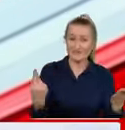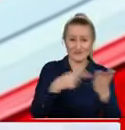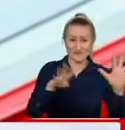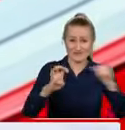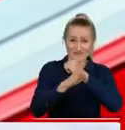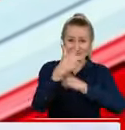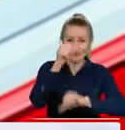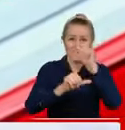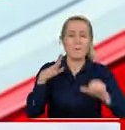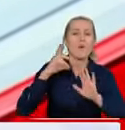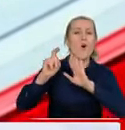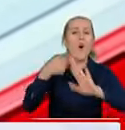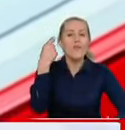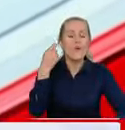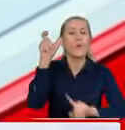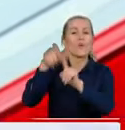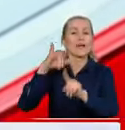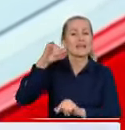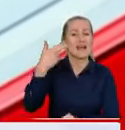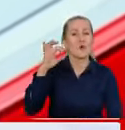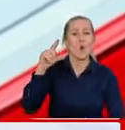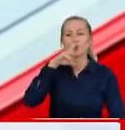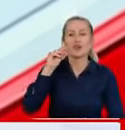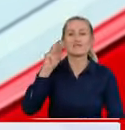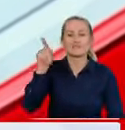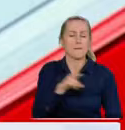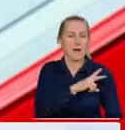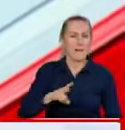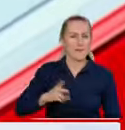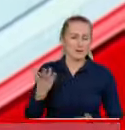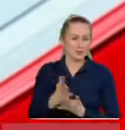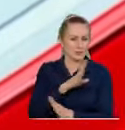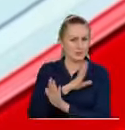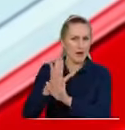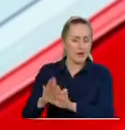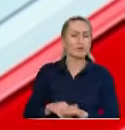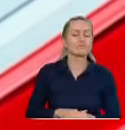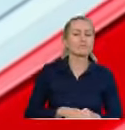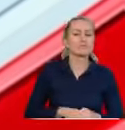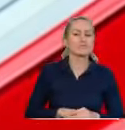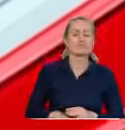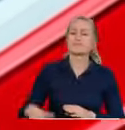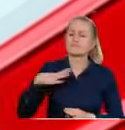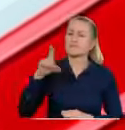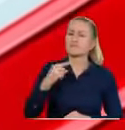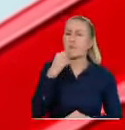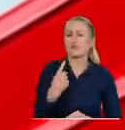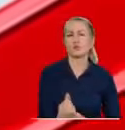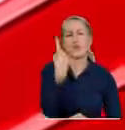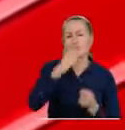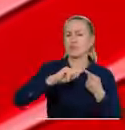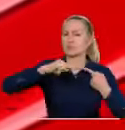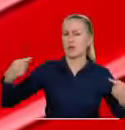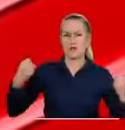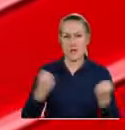odwołany ze swojego stanowiska Jan Olszewski, świętej pamięci premier. Powiedział jedno znamienite zdanie i on